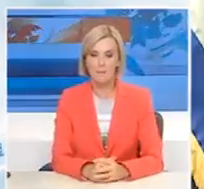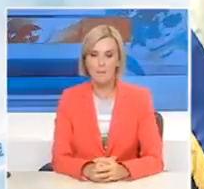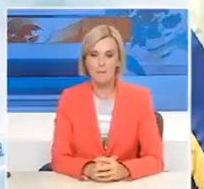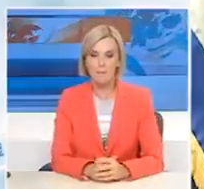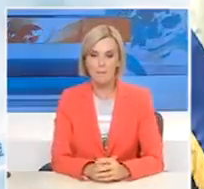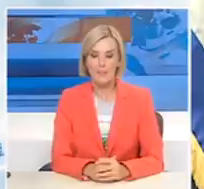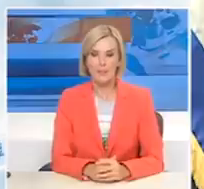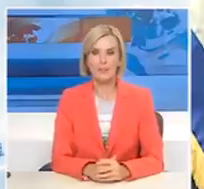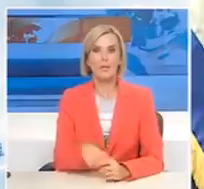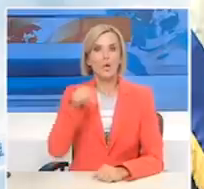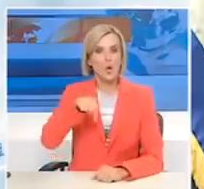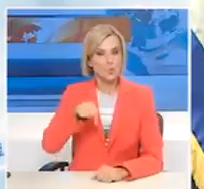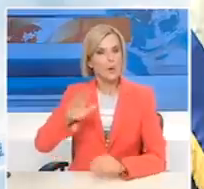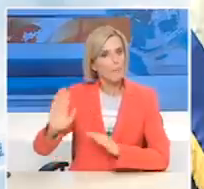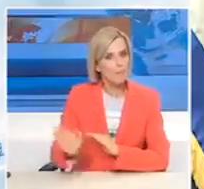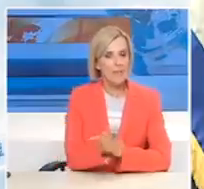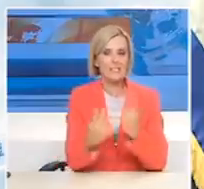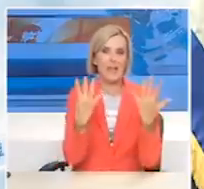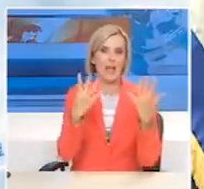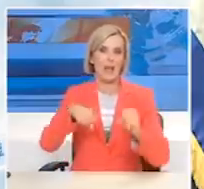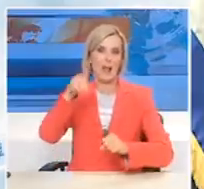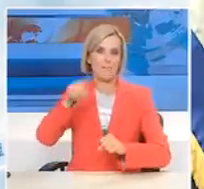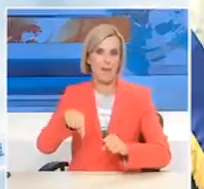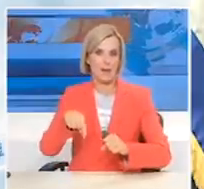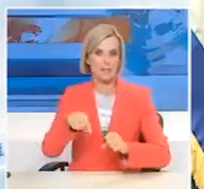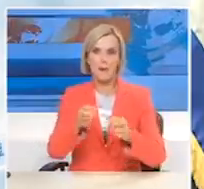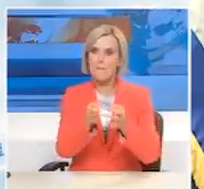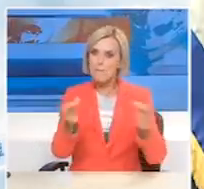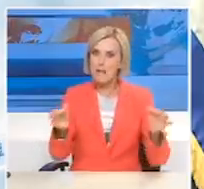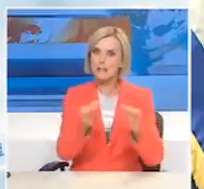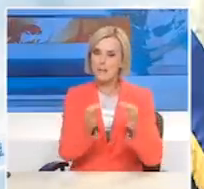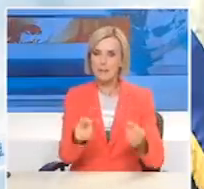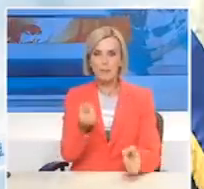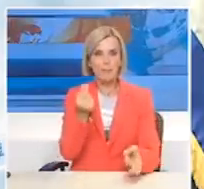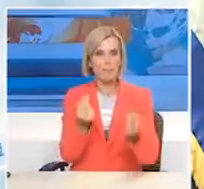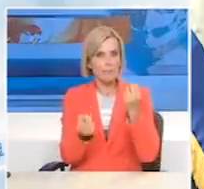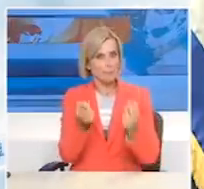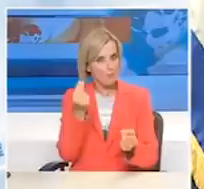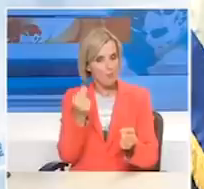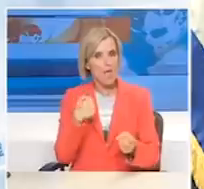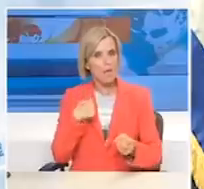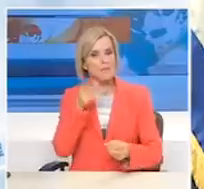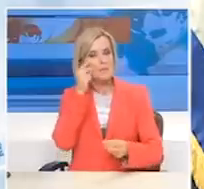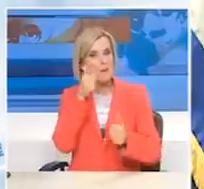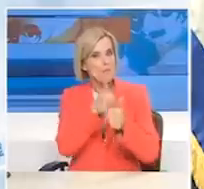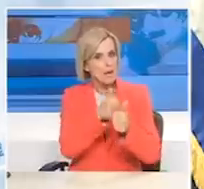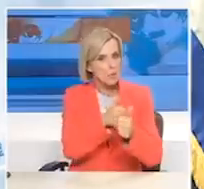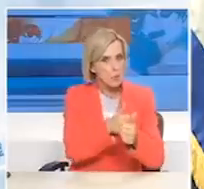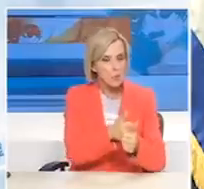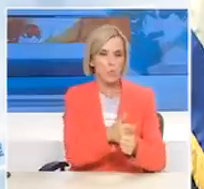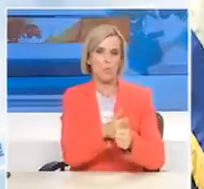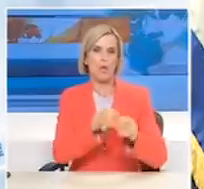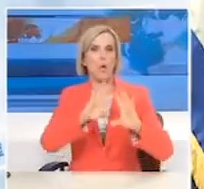Όσον αφορά τις πρώτες 9 μέρες τώρα της άρση των μέτρων, βεβαίως και παρακολουθούμε επί καθημερινής βάσεως φυσικά την επάρκεια του συστήματος υγείας,